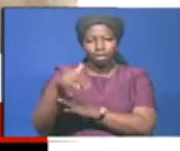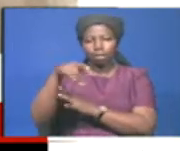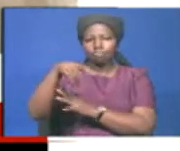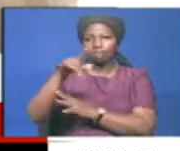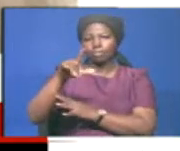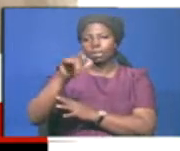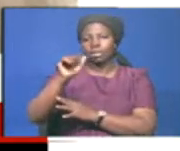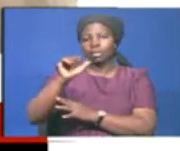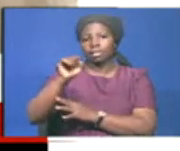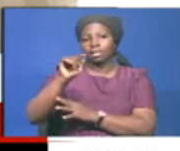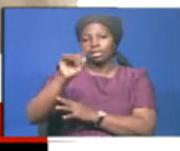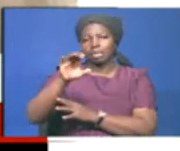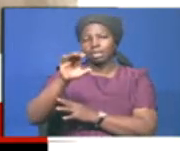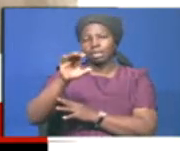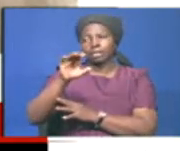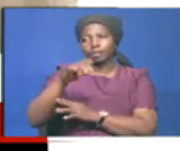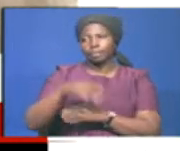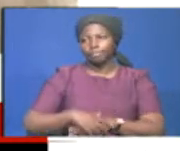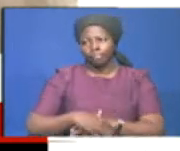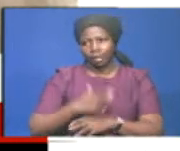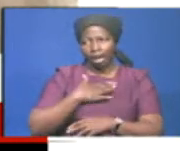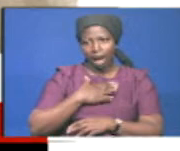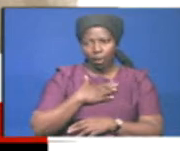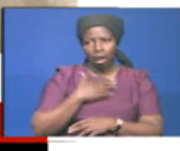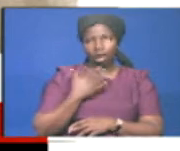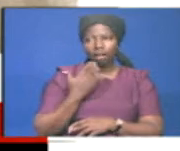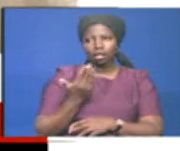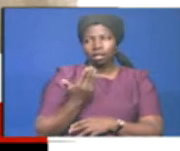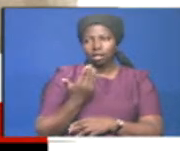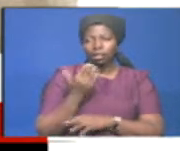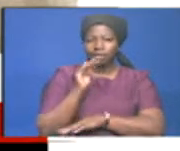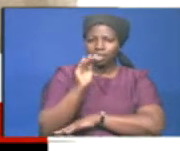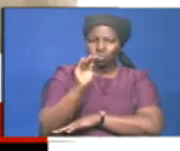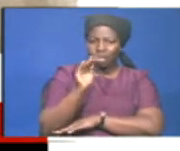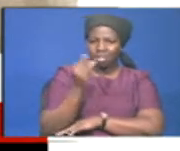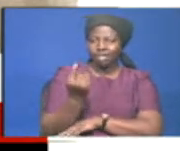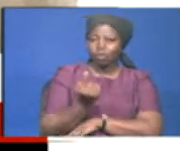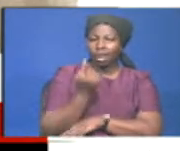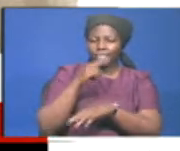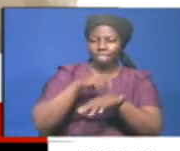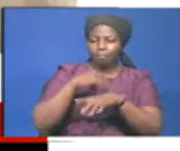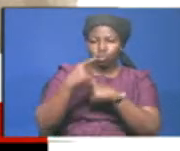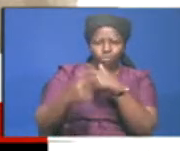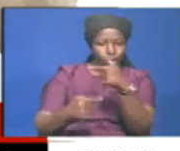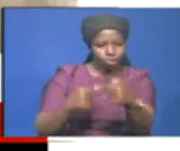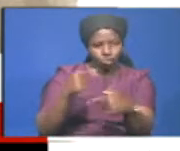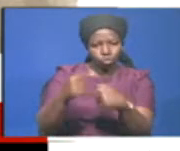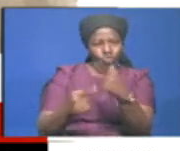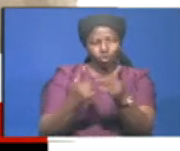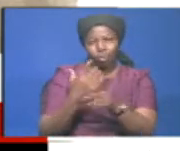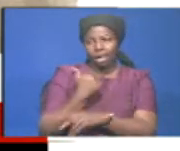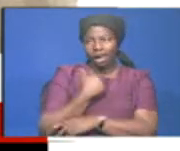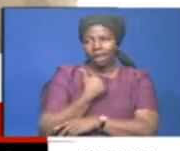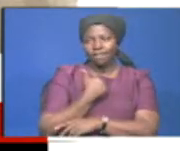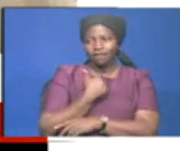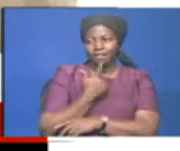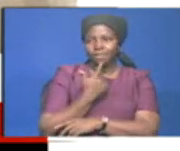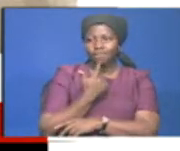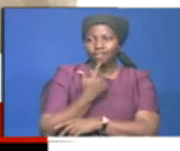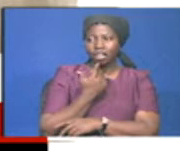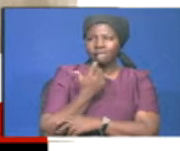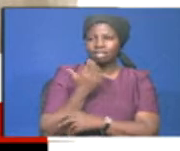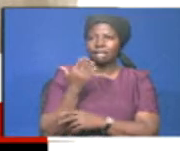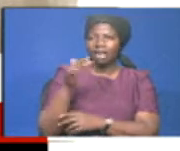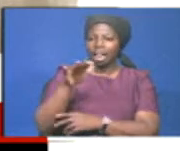huko, na ombi letu pia ni tukiendelea tuweze kuwa na sehemu za